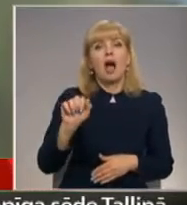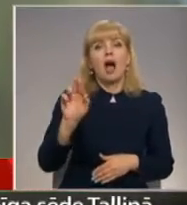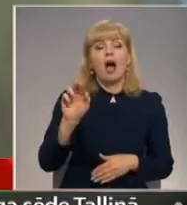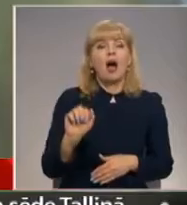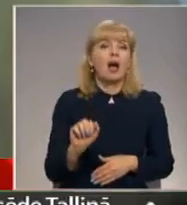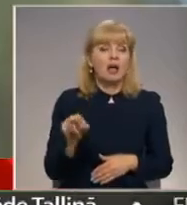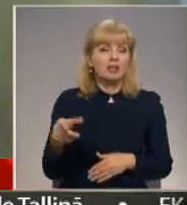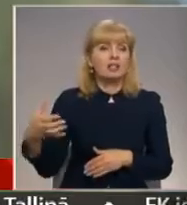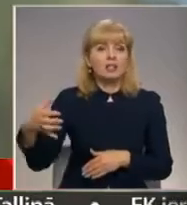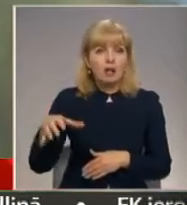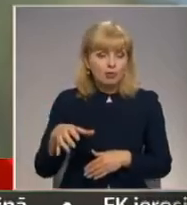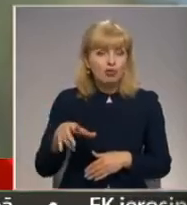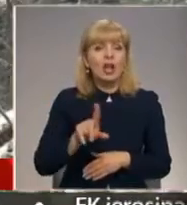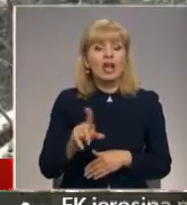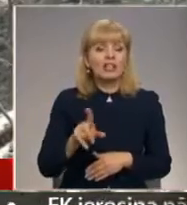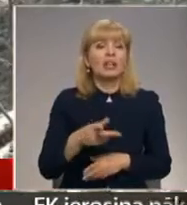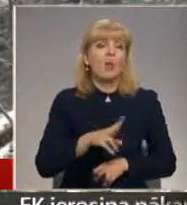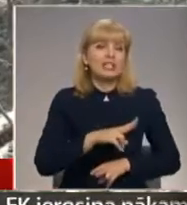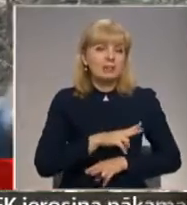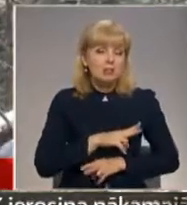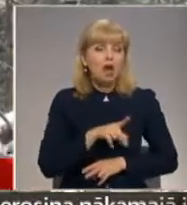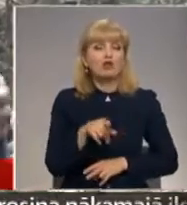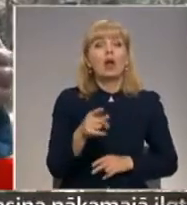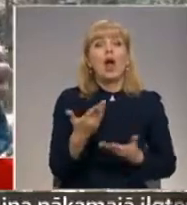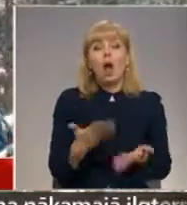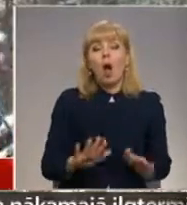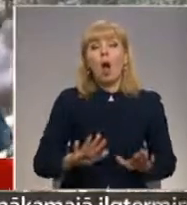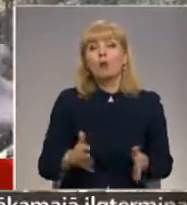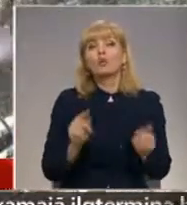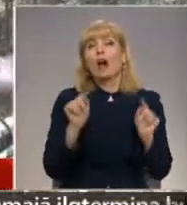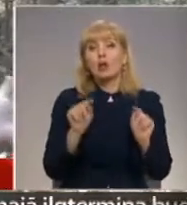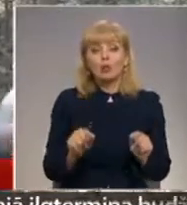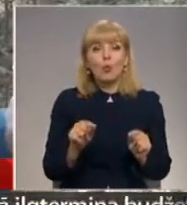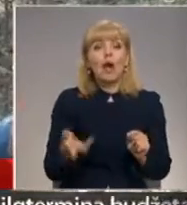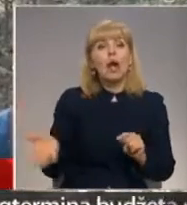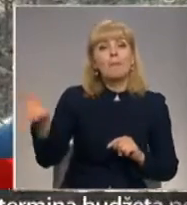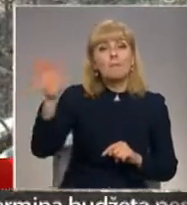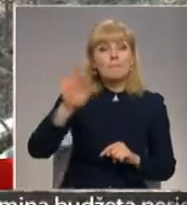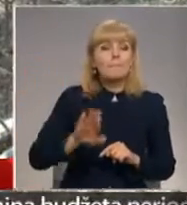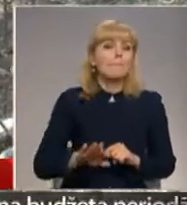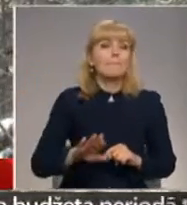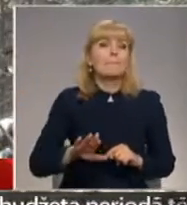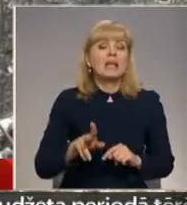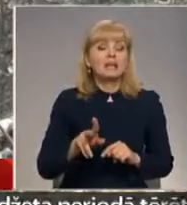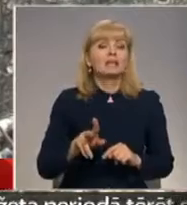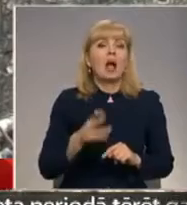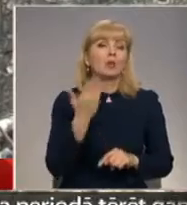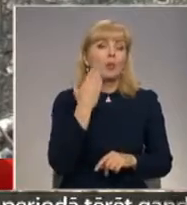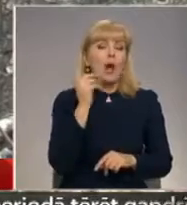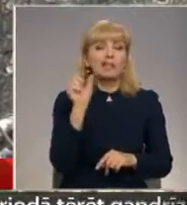pa lielokai daļai ir izmirs. Ja. Nu, kaut vai ar to pilskalna nosaukumu, ja, mēs saglabājam tos